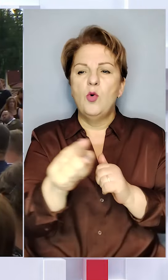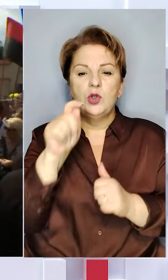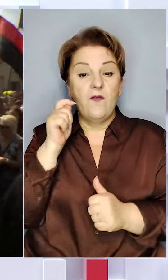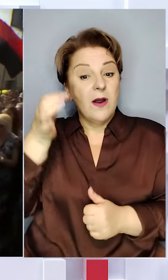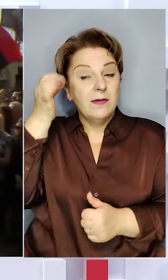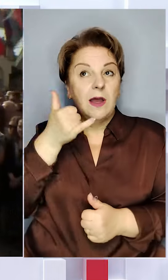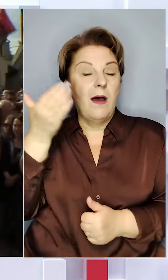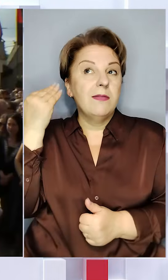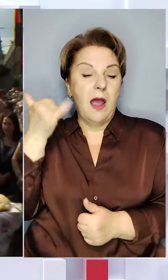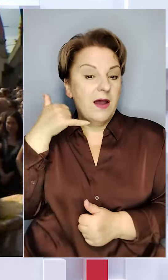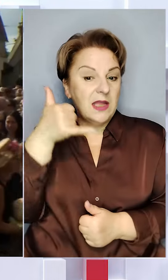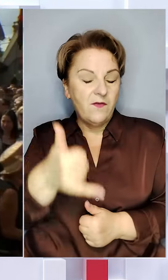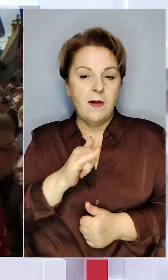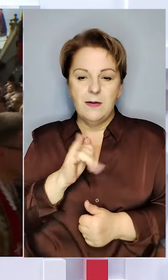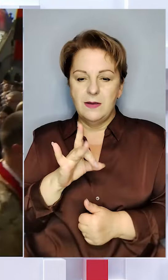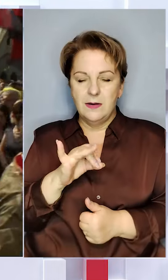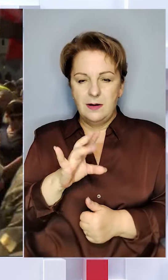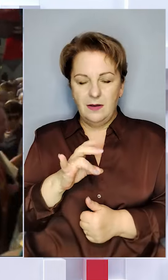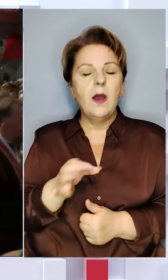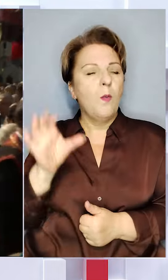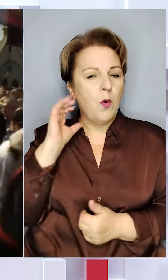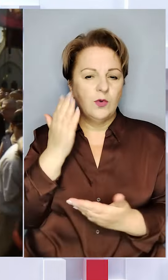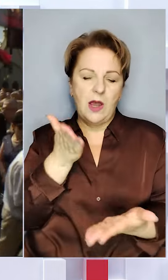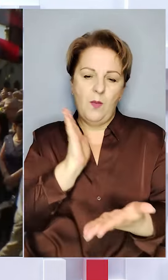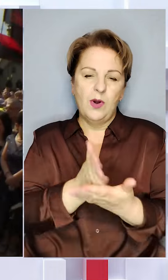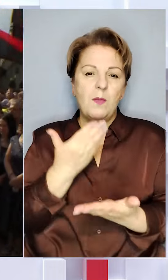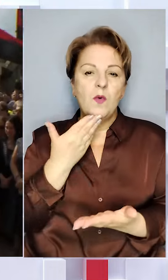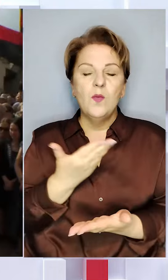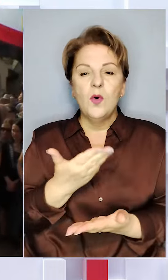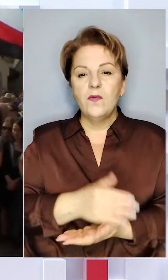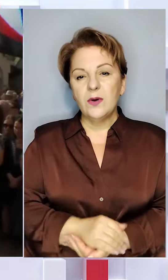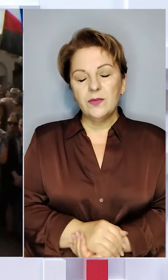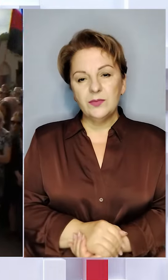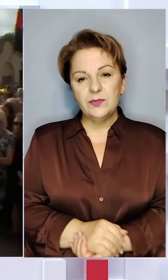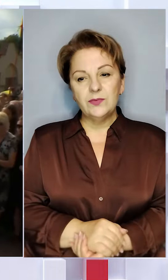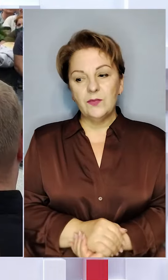як він ще нещодавно телефонував Ірині. Прошу послухати їх пряму мову.